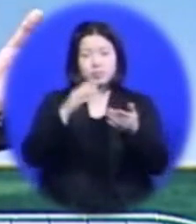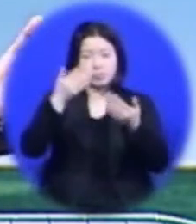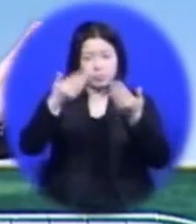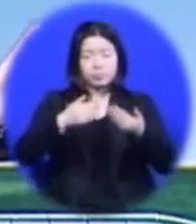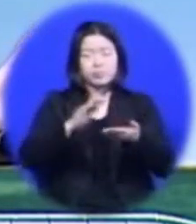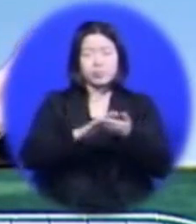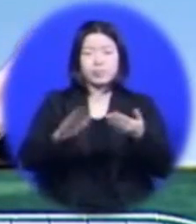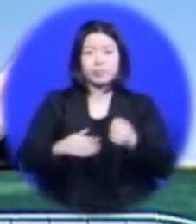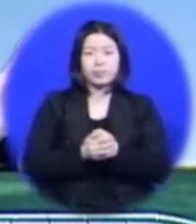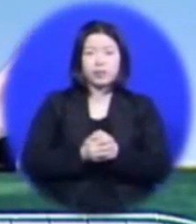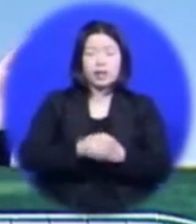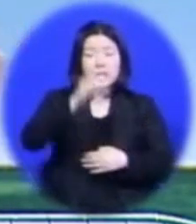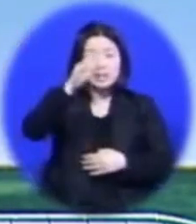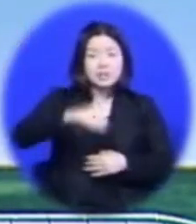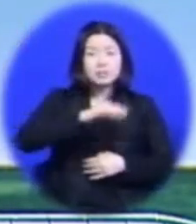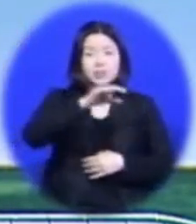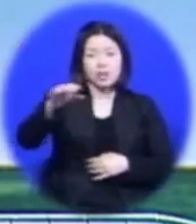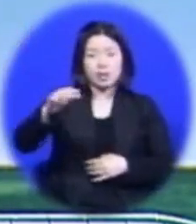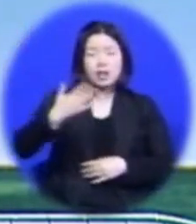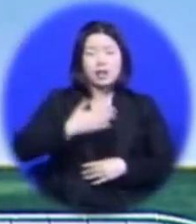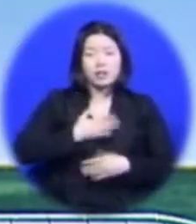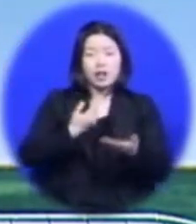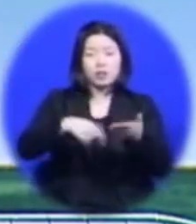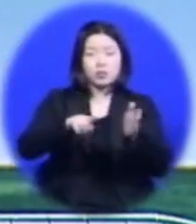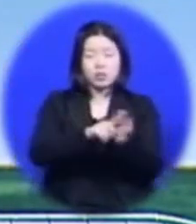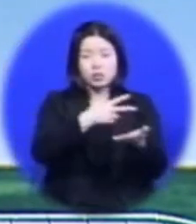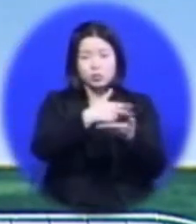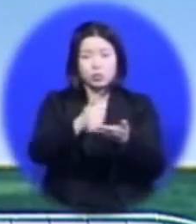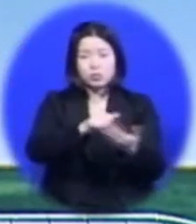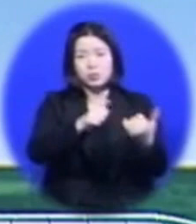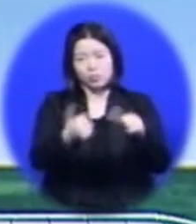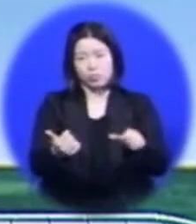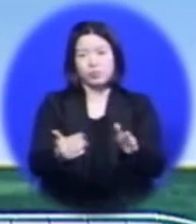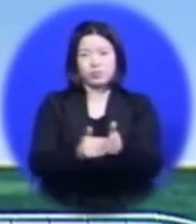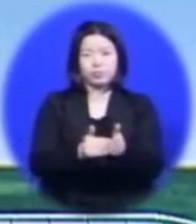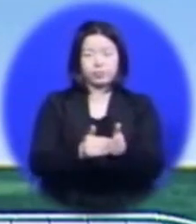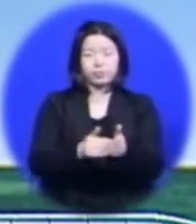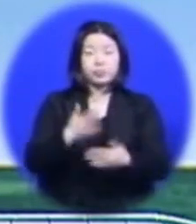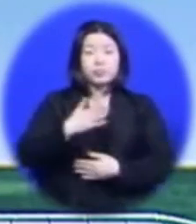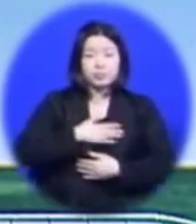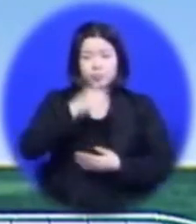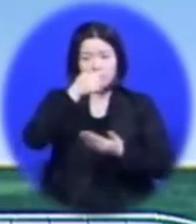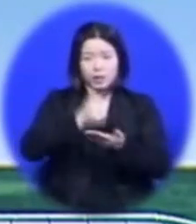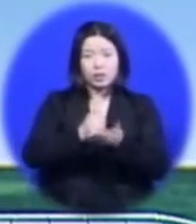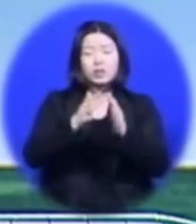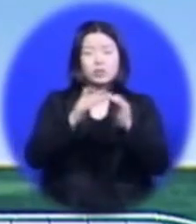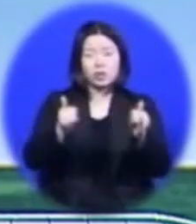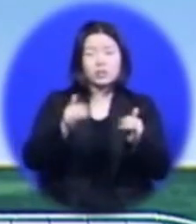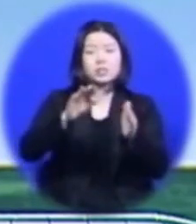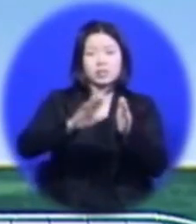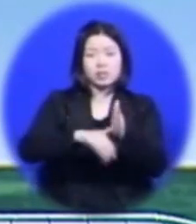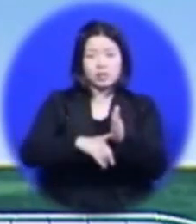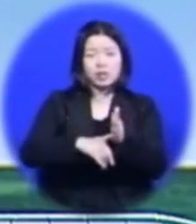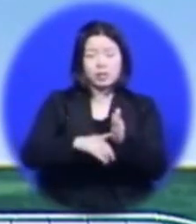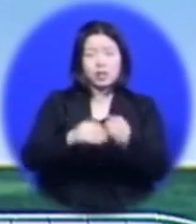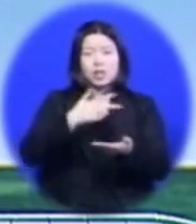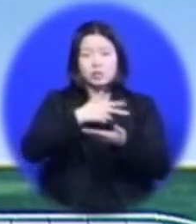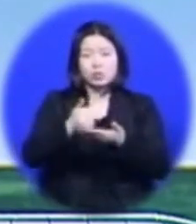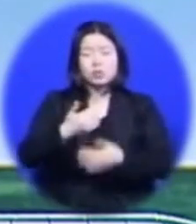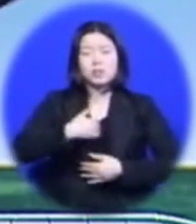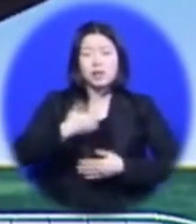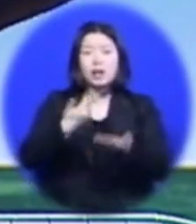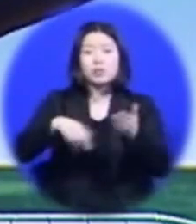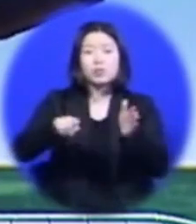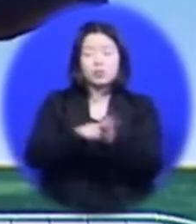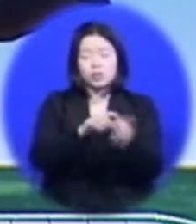십자가. 나를 위해서 주님이 죽으셨어요. 내가 죄인이었을 때 주님은 나를